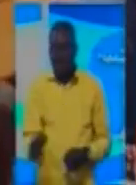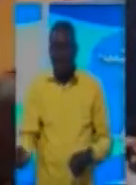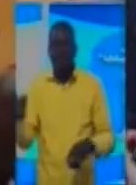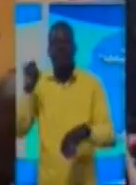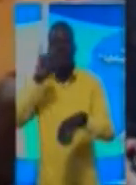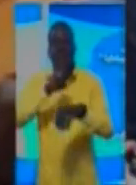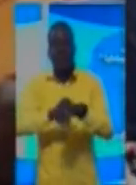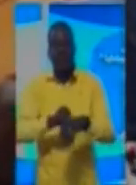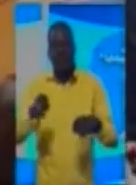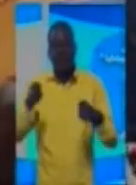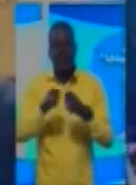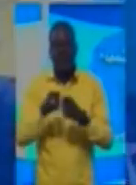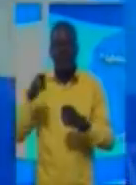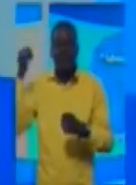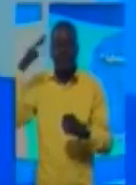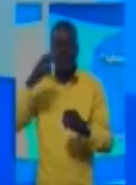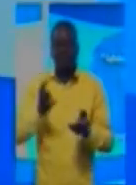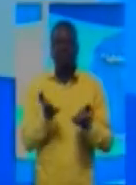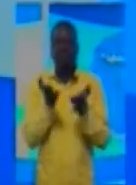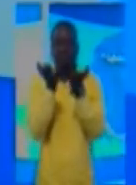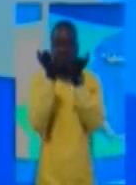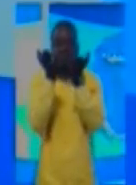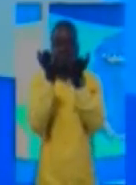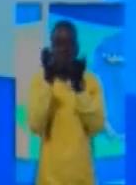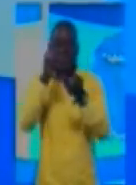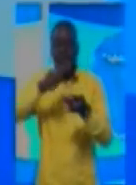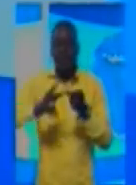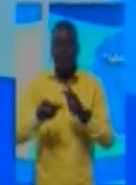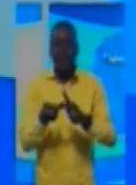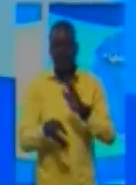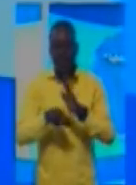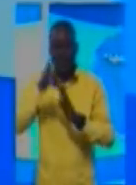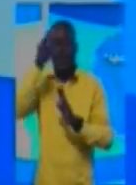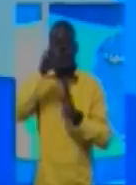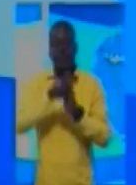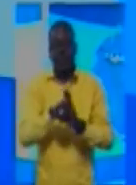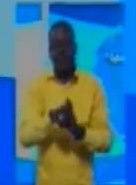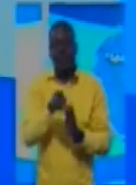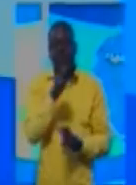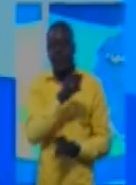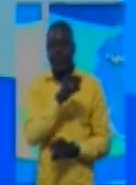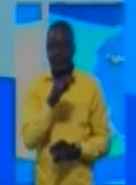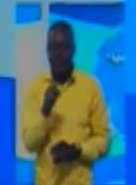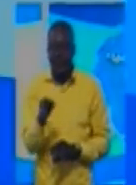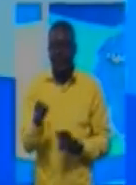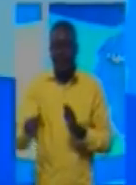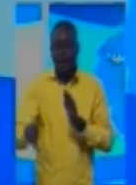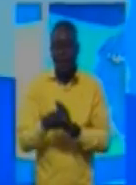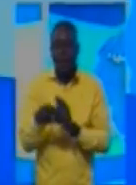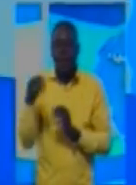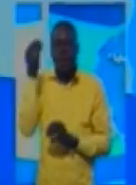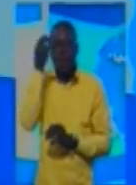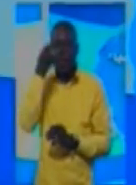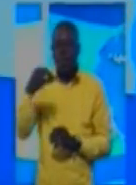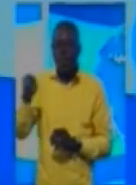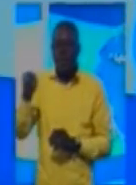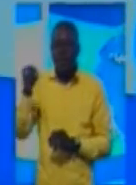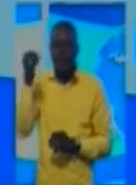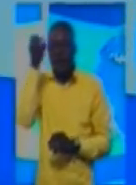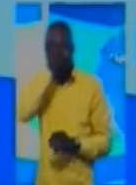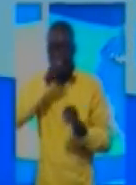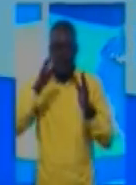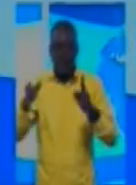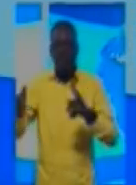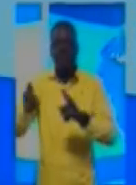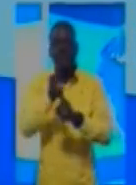et des plaques solaires. Partenaire au développement du Burkina Faso, la Banque Ouest-Africaine de Développement tient depuis ce